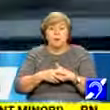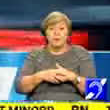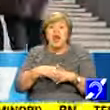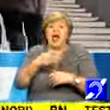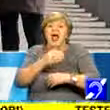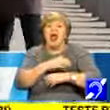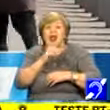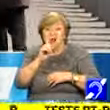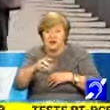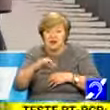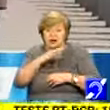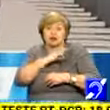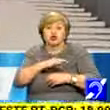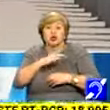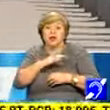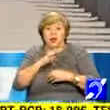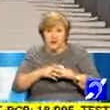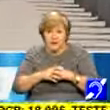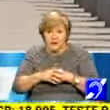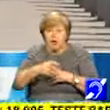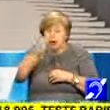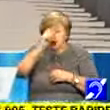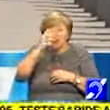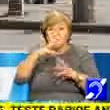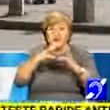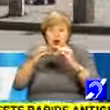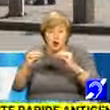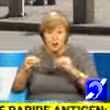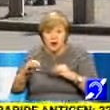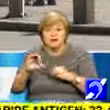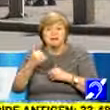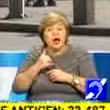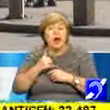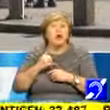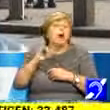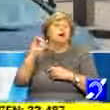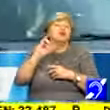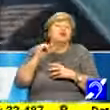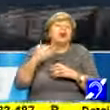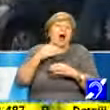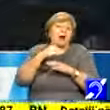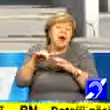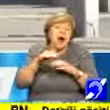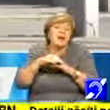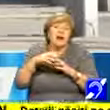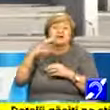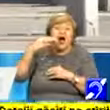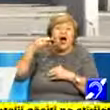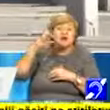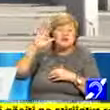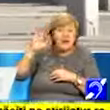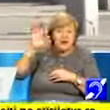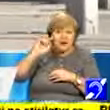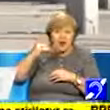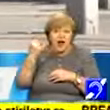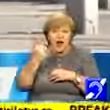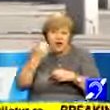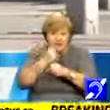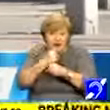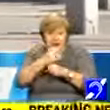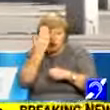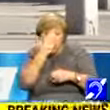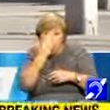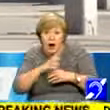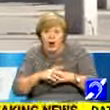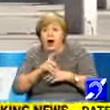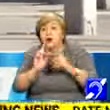elevii sau studenții, cetățeni români sau cetățenii cu domiciliu sau reședință în afara României care frecventează cursurile